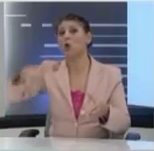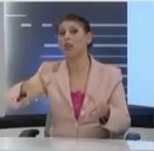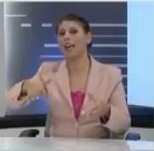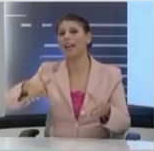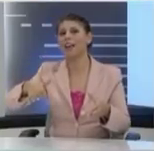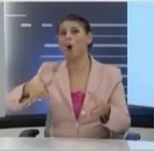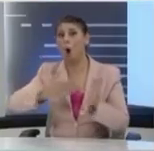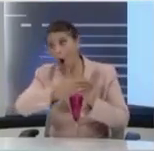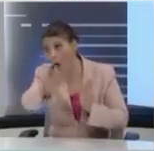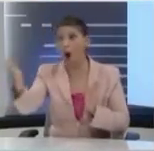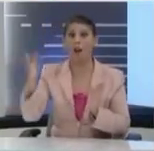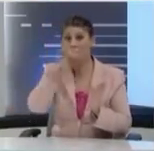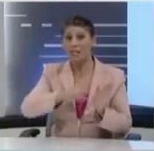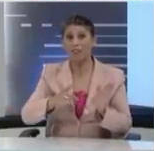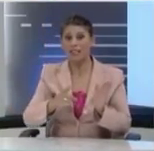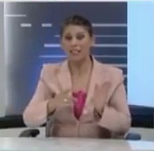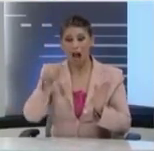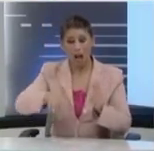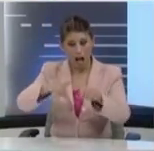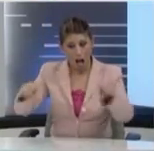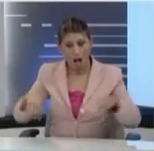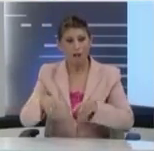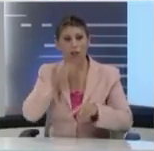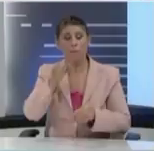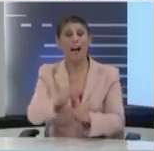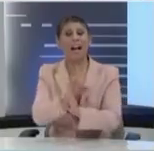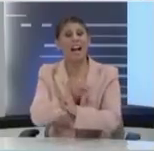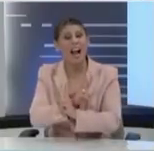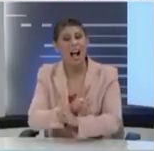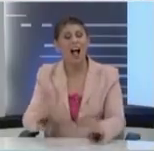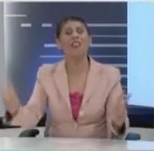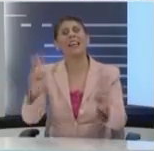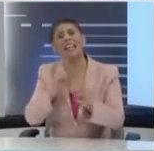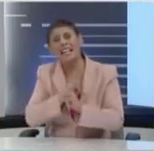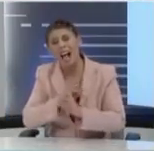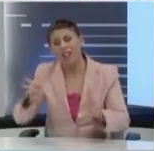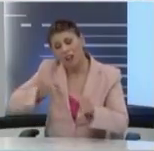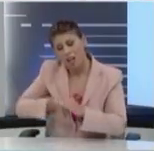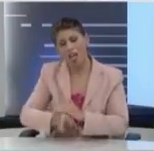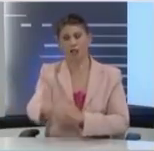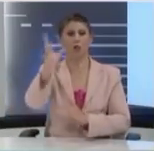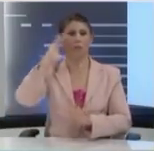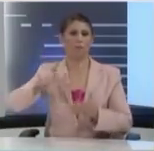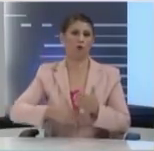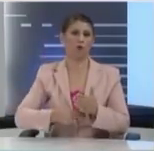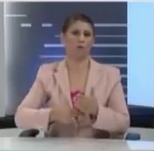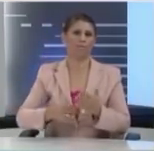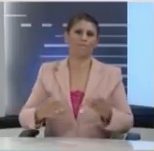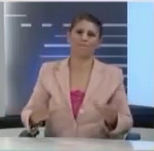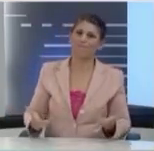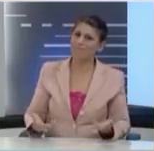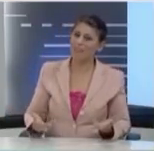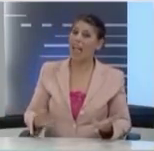είπε. Σε αυτή εδώ την αίθουσα μάλιστα μίλησε για καθαρή, για πεντακάθαρη έξοδο από τα μνημόνια. Μόνο που σε